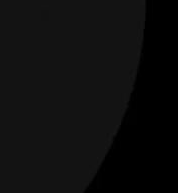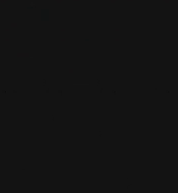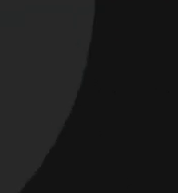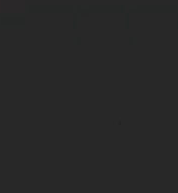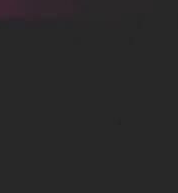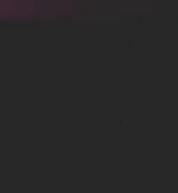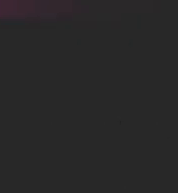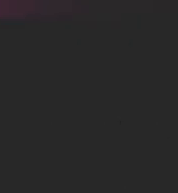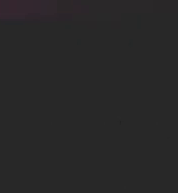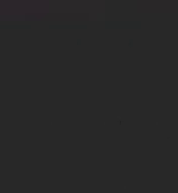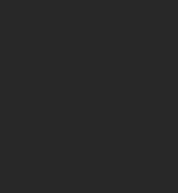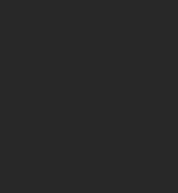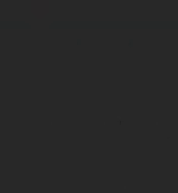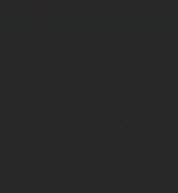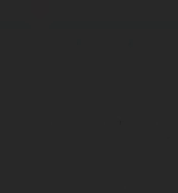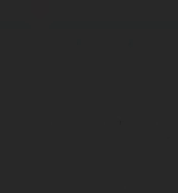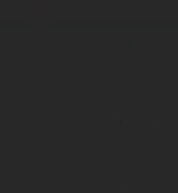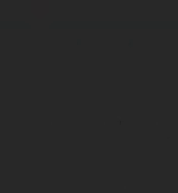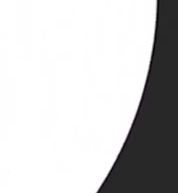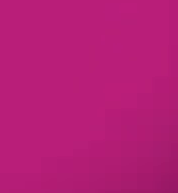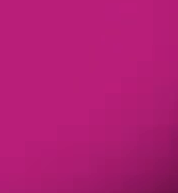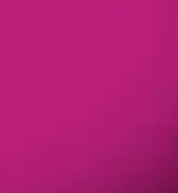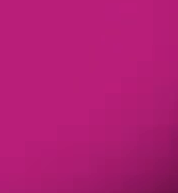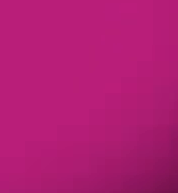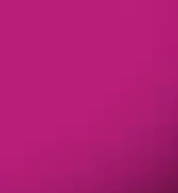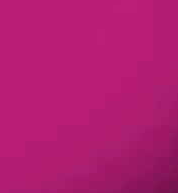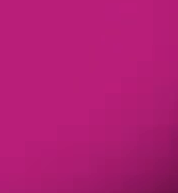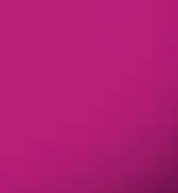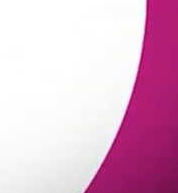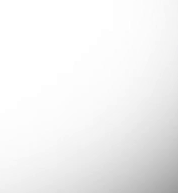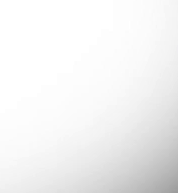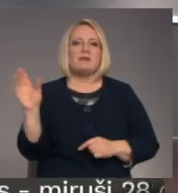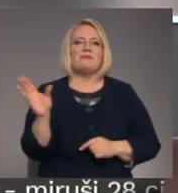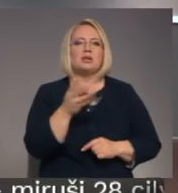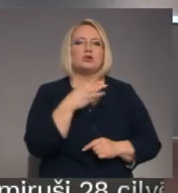Re, visi ēters ir te!